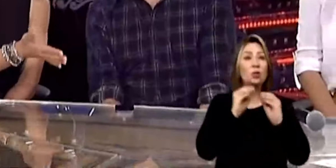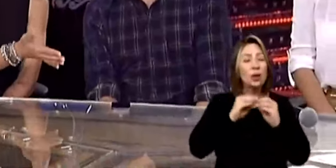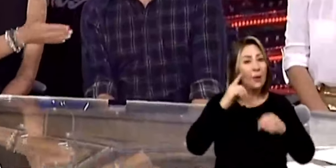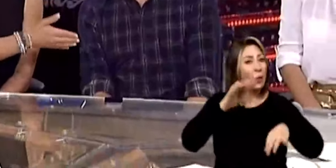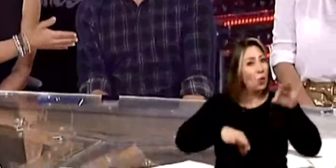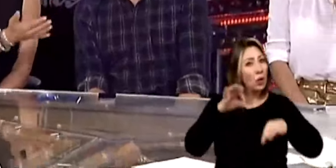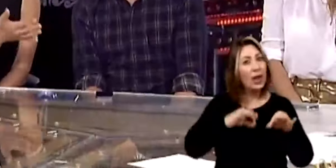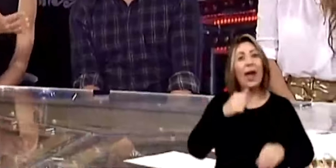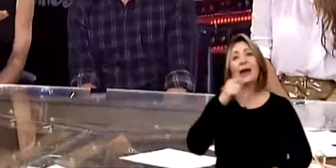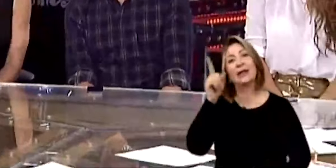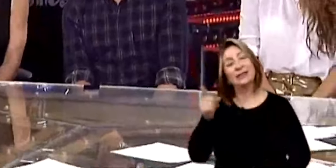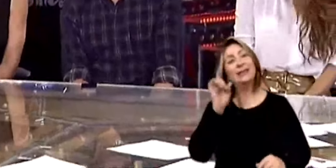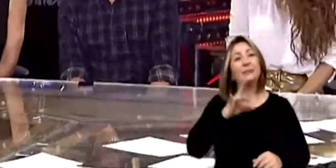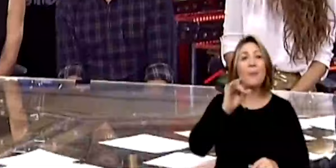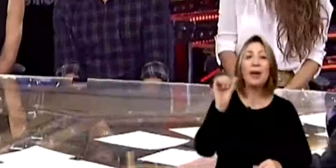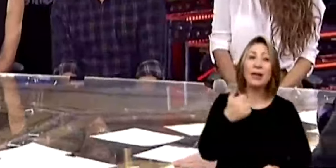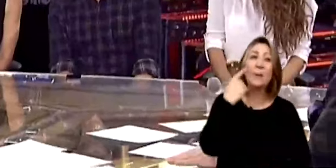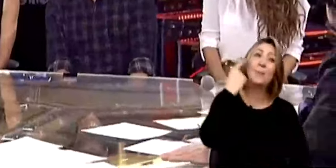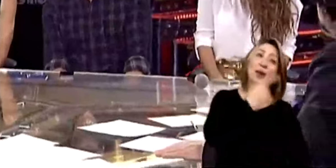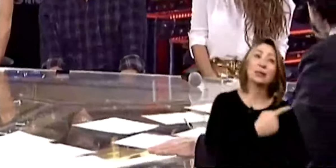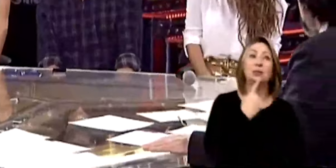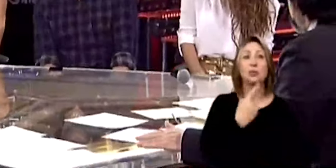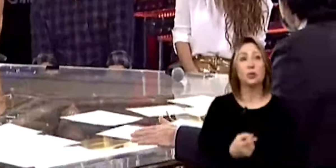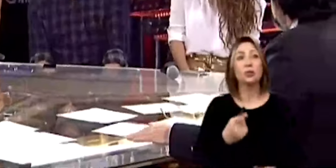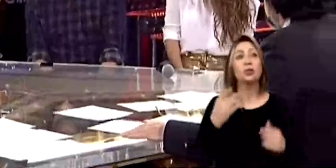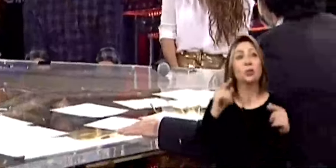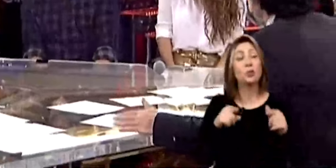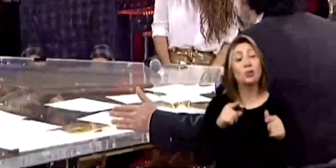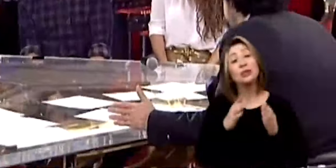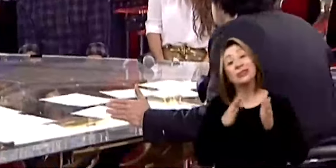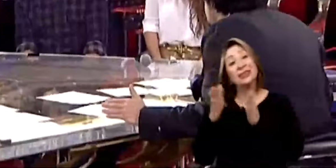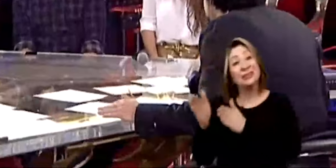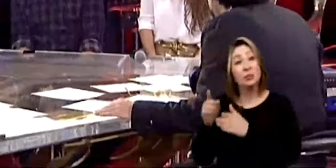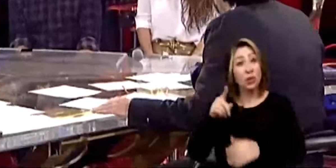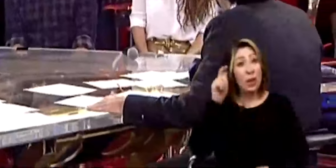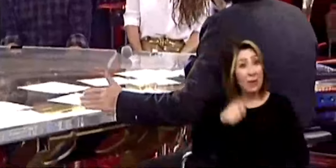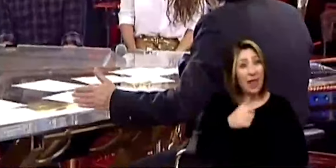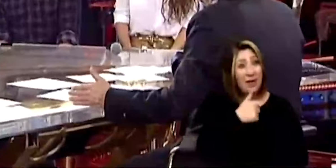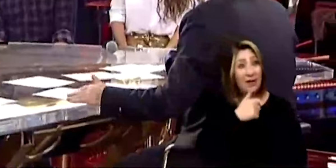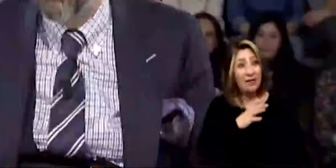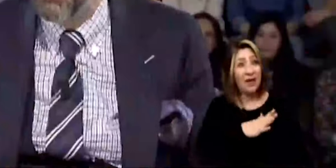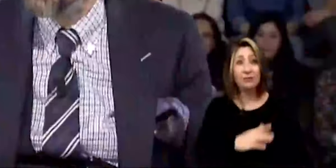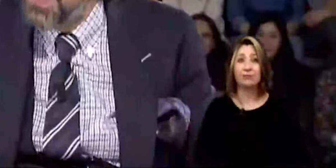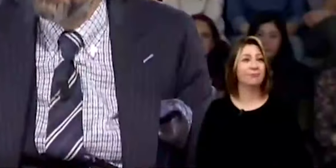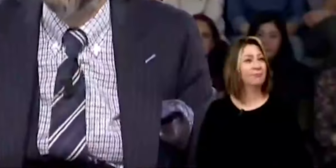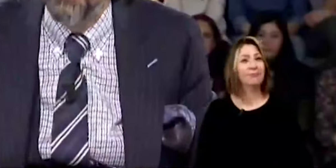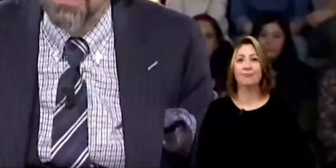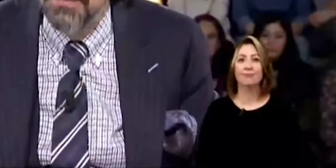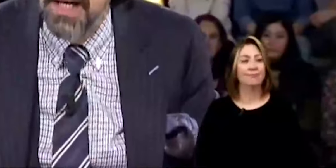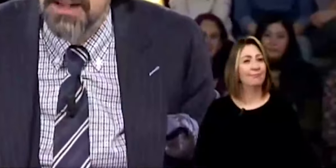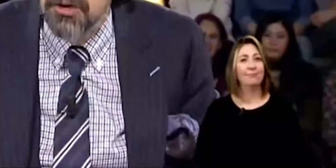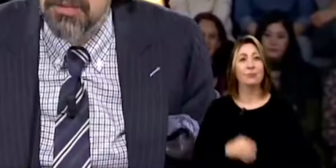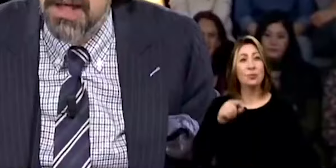yumurtalıklarınıza baktırın. Erkekler için de sperm kalitelerinize baktırın diyoruz. Bunun haricinde bunu yapabilen erkekler var mı? Keşke yılda bir yapsalar. Hanım ben sperm